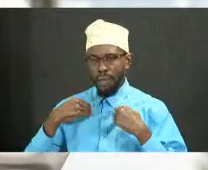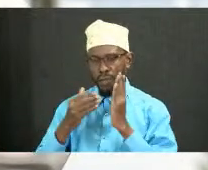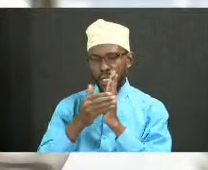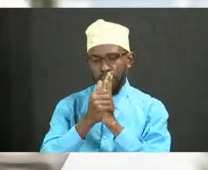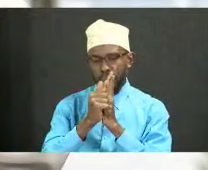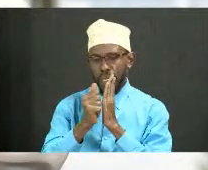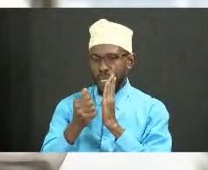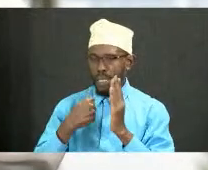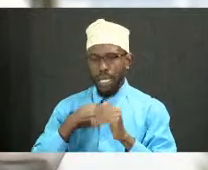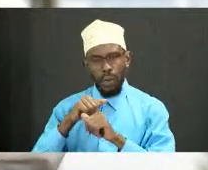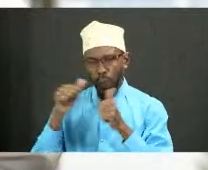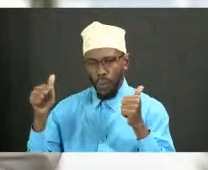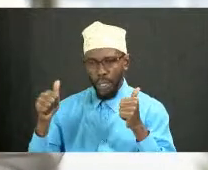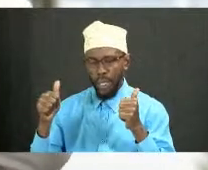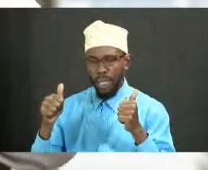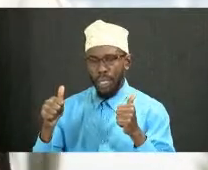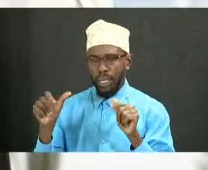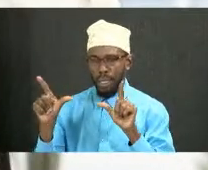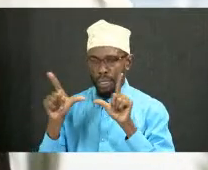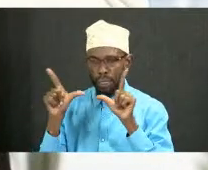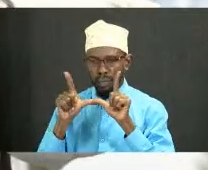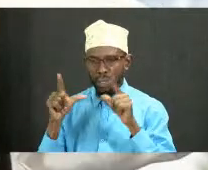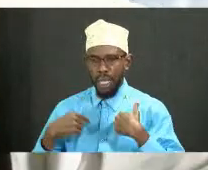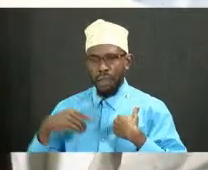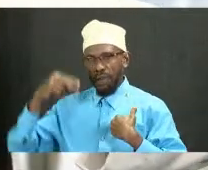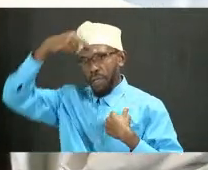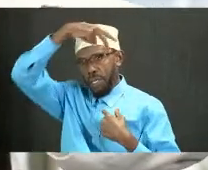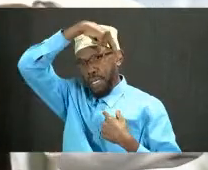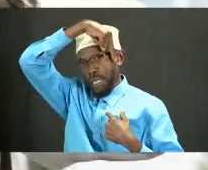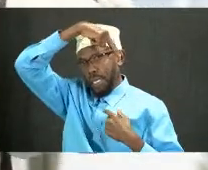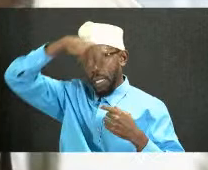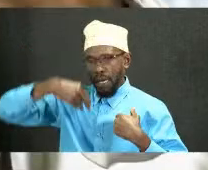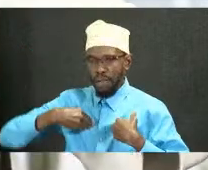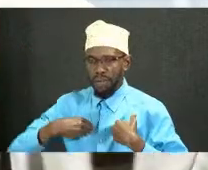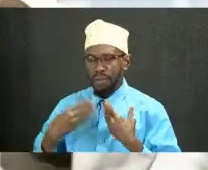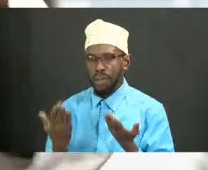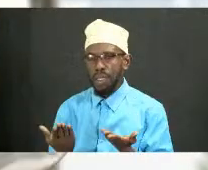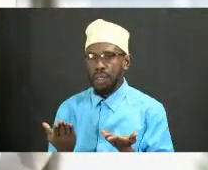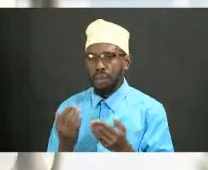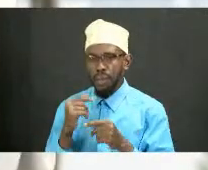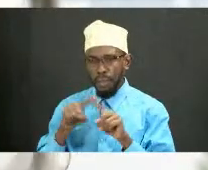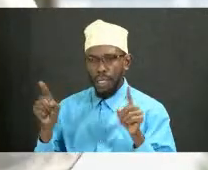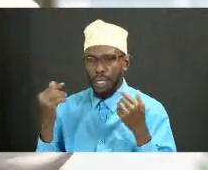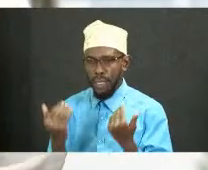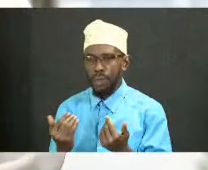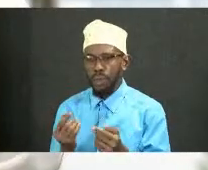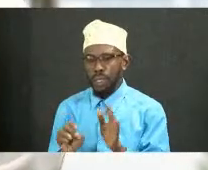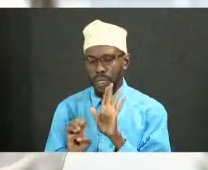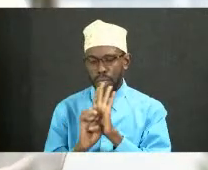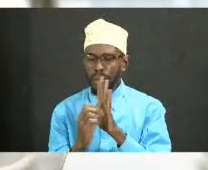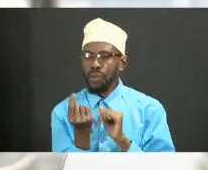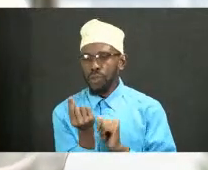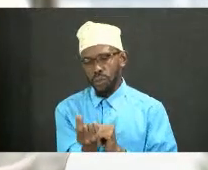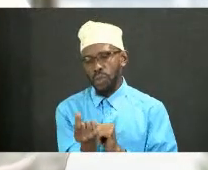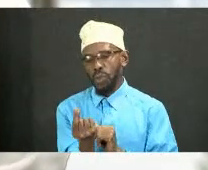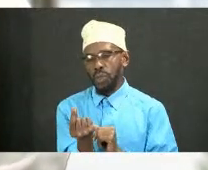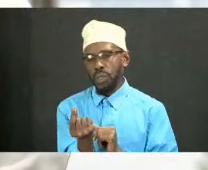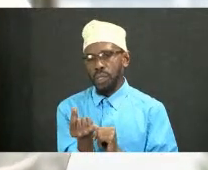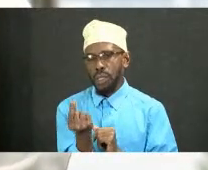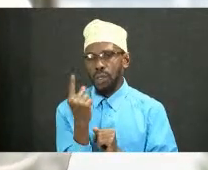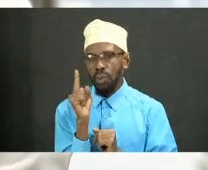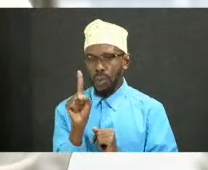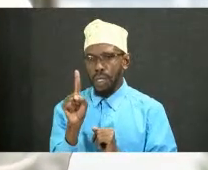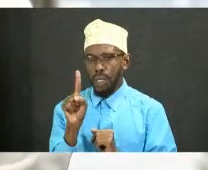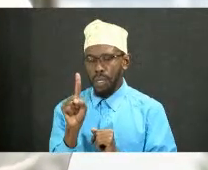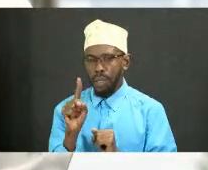nao ni huu, weledi niko nao ni huu, niweze kufanya kile ambacho kinawezekana. Mfano mdogo, Mtume sallallahu alaihi wasallam alijiwa na